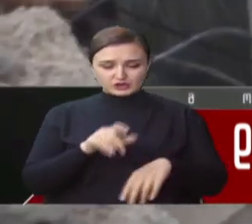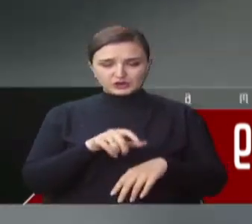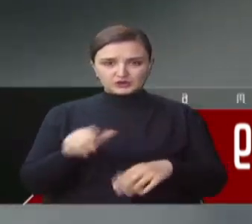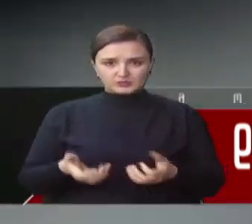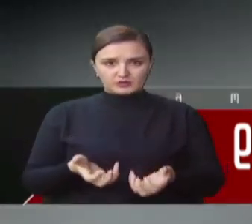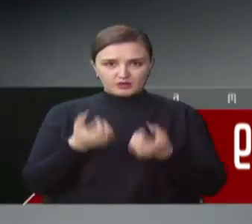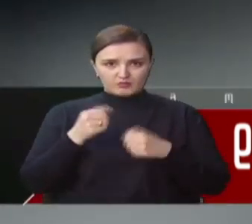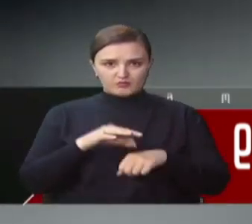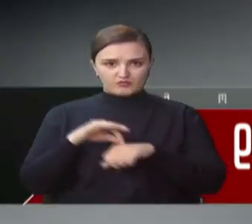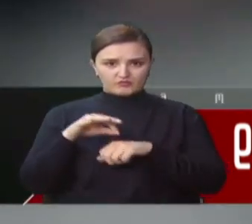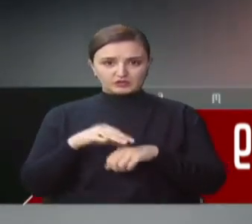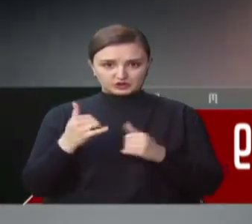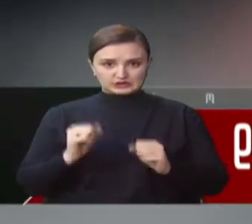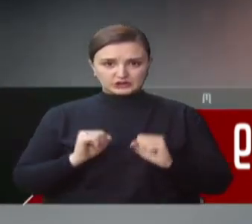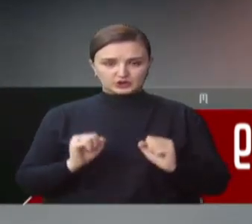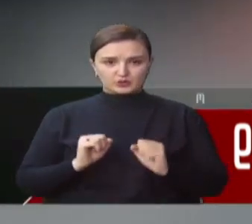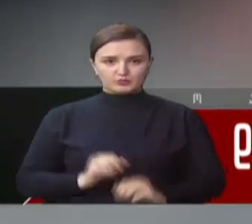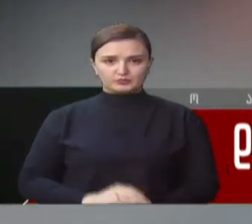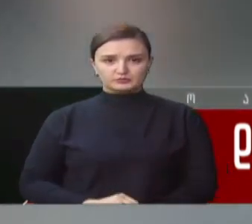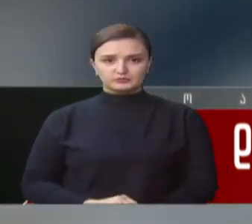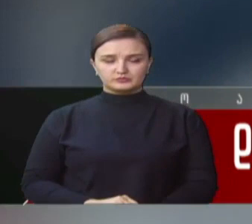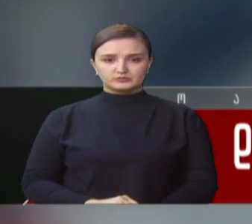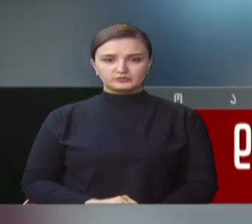ადამიანების ამოყვანას ამ დრომდე ცდილობენ.